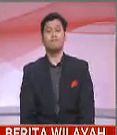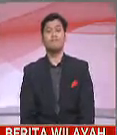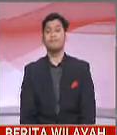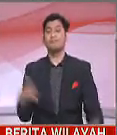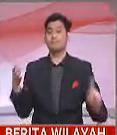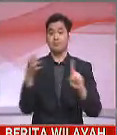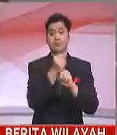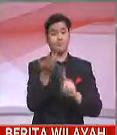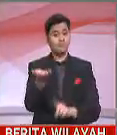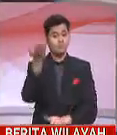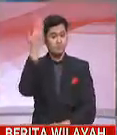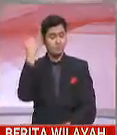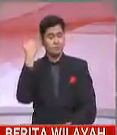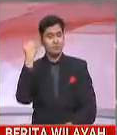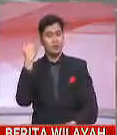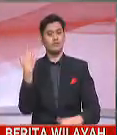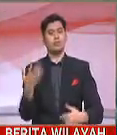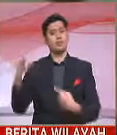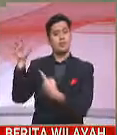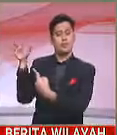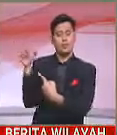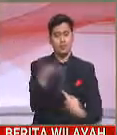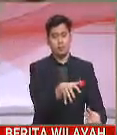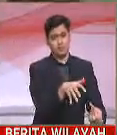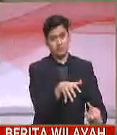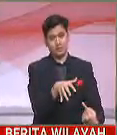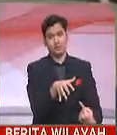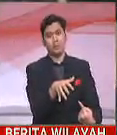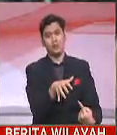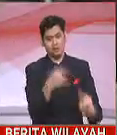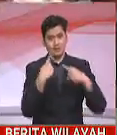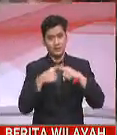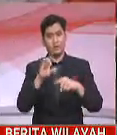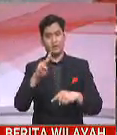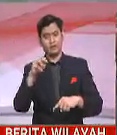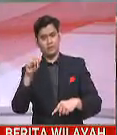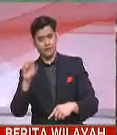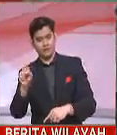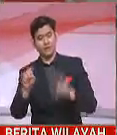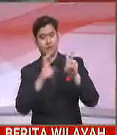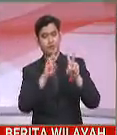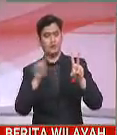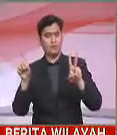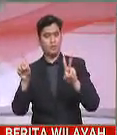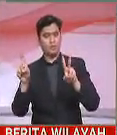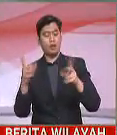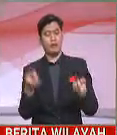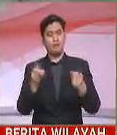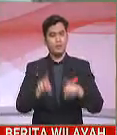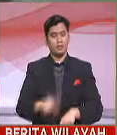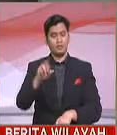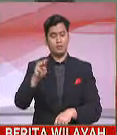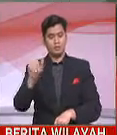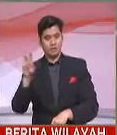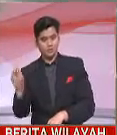Pencapaian terdahulu dicatat ketika Kejohanan Olahraga dalam Dewan Ergas ke-21 di Chemnitz, Jerman pada